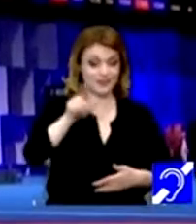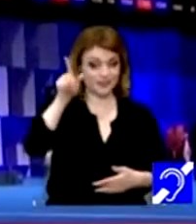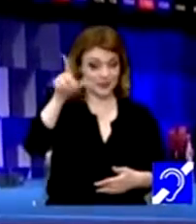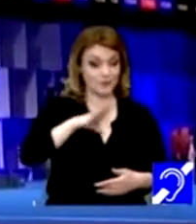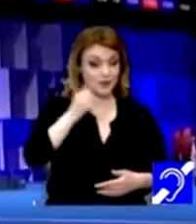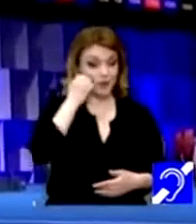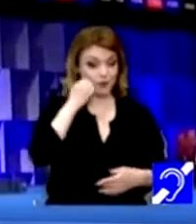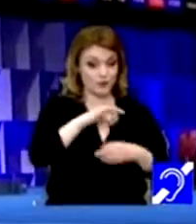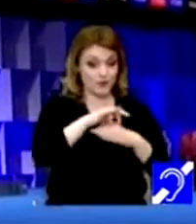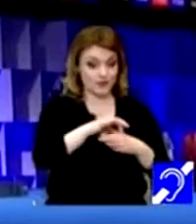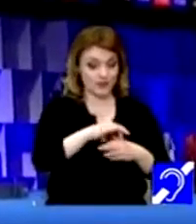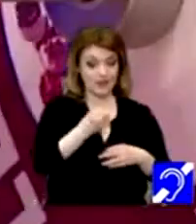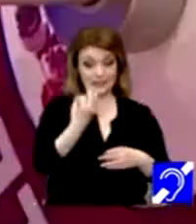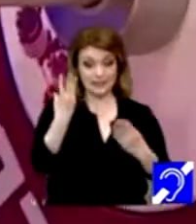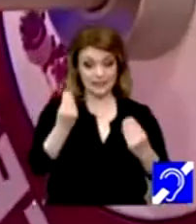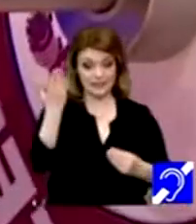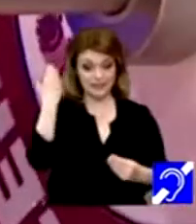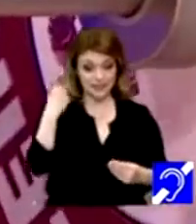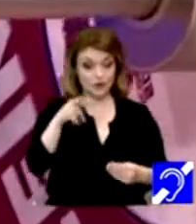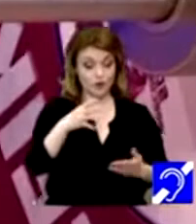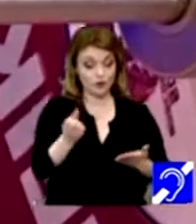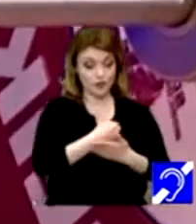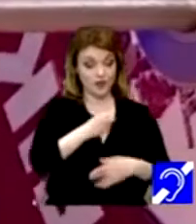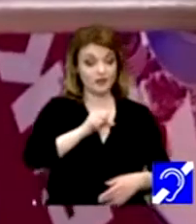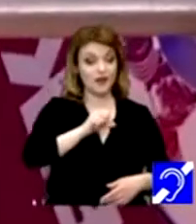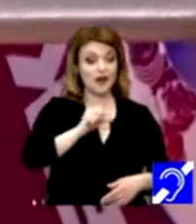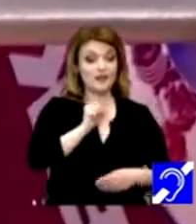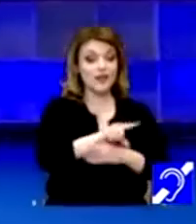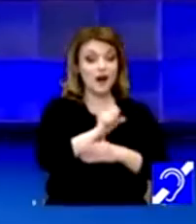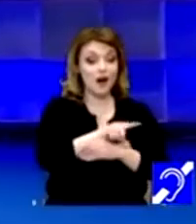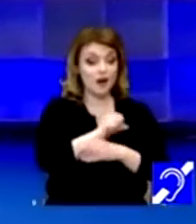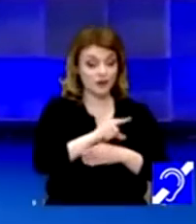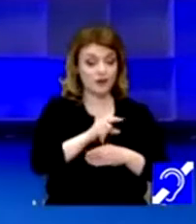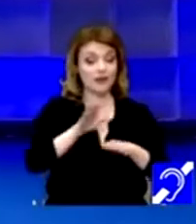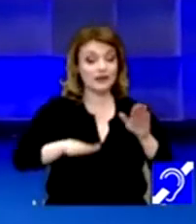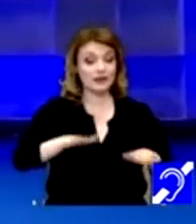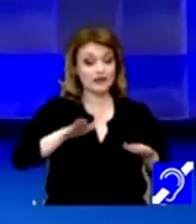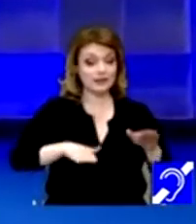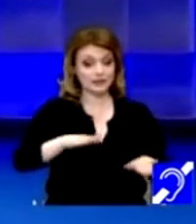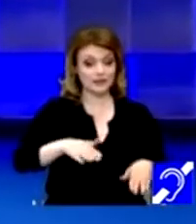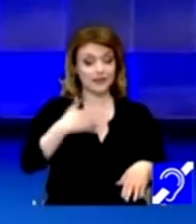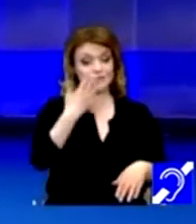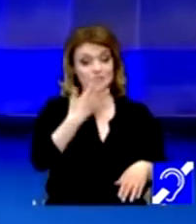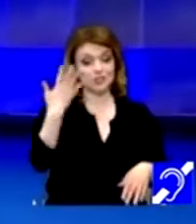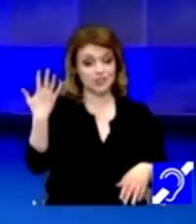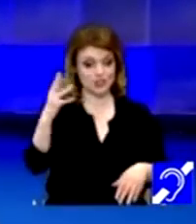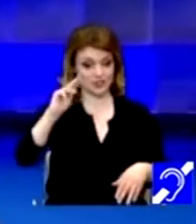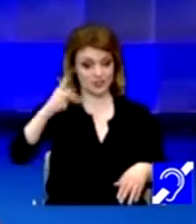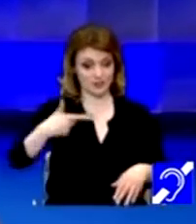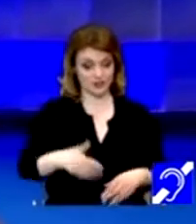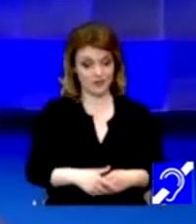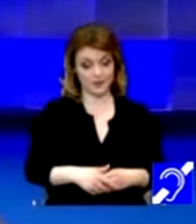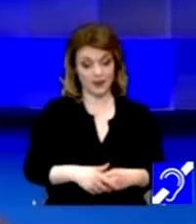Moscova. Acum câteva zile, Daniel Lungu a câștigat medalia de aur la Smuls în categoria de greutate de 55 de kg.